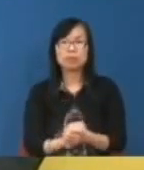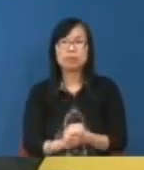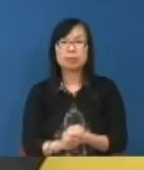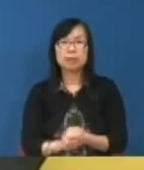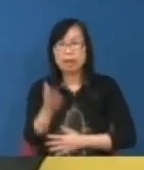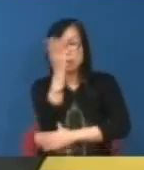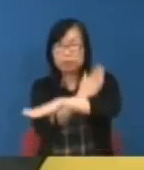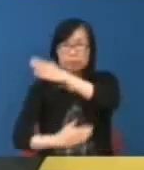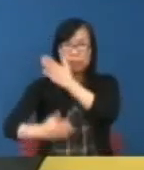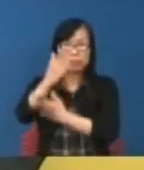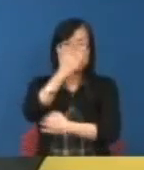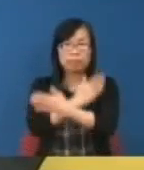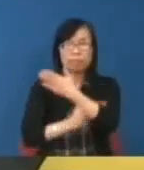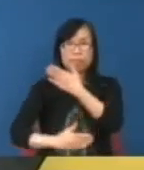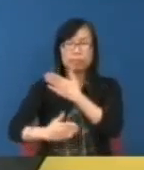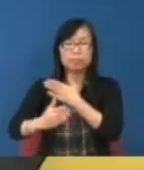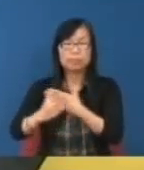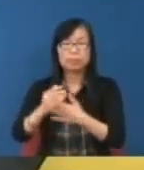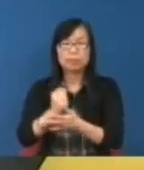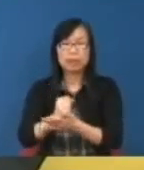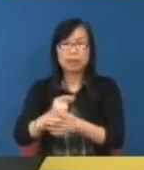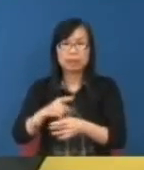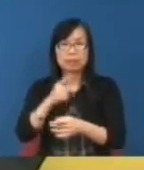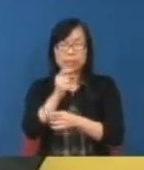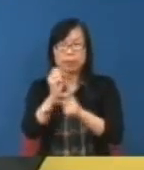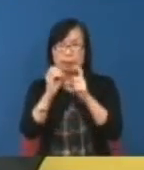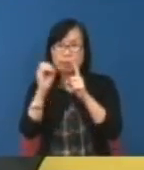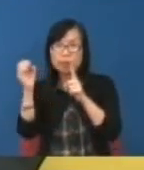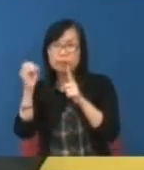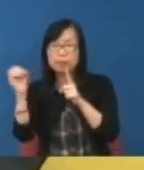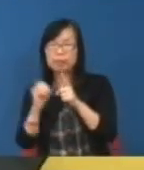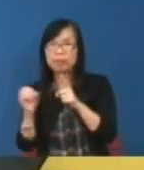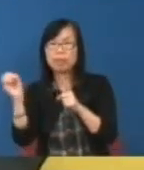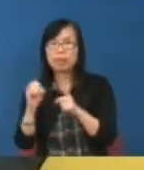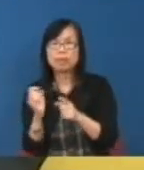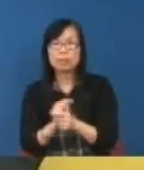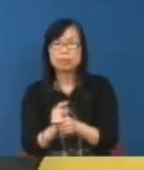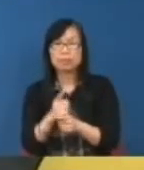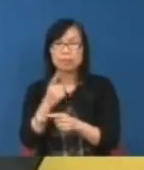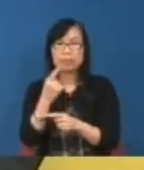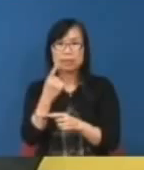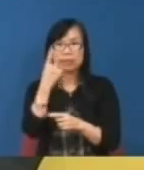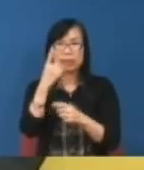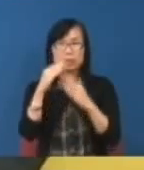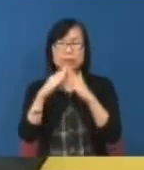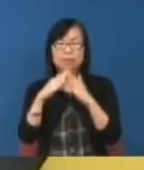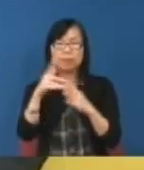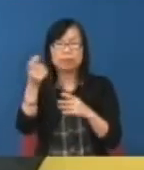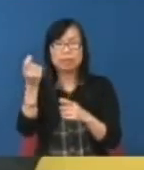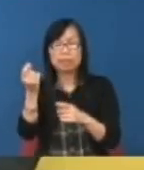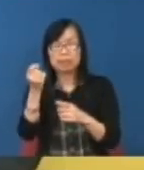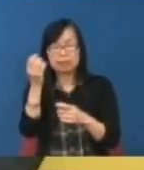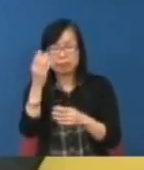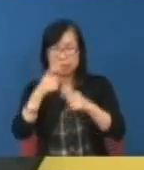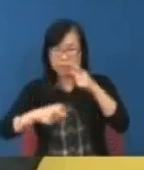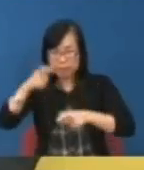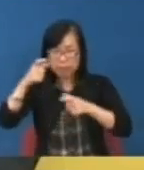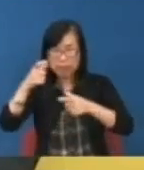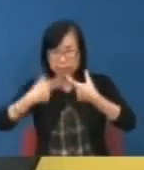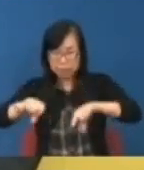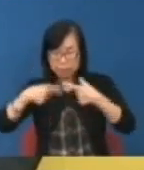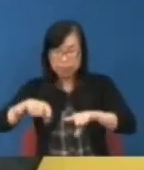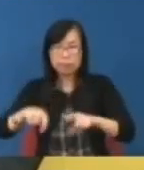傷殘嘅，10%咧就係單親家庭，10%咧就係呢一個失業嘅。咁佢有一竹竿打死一船，話